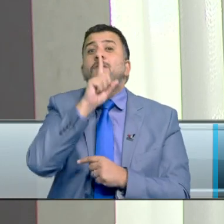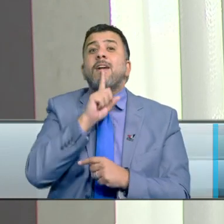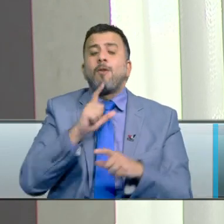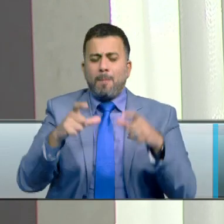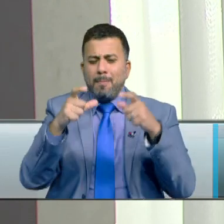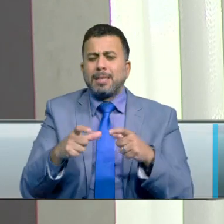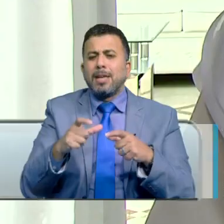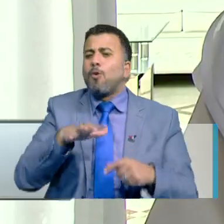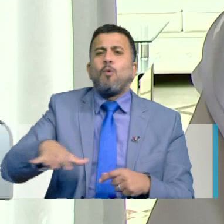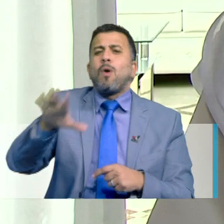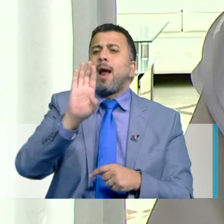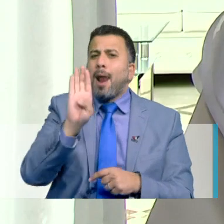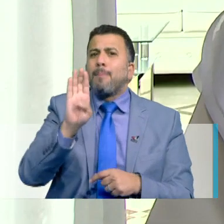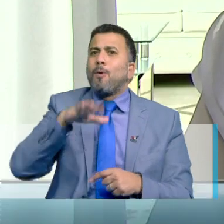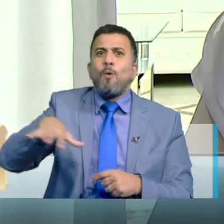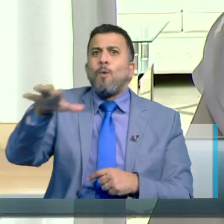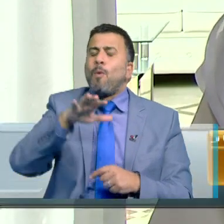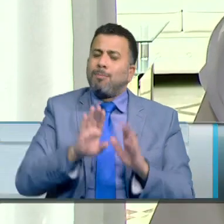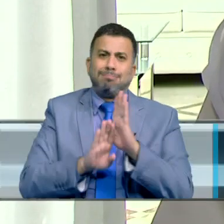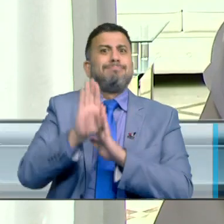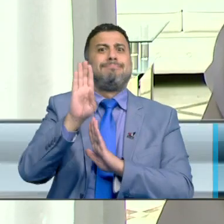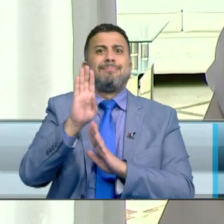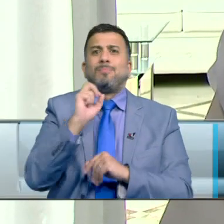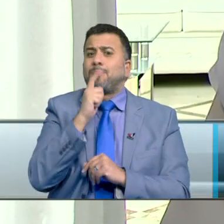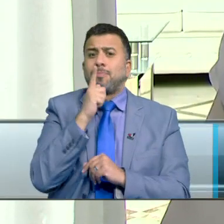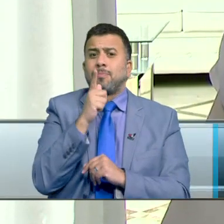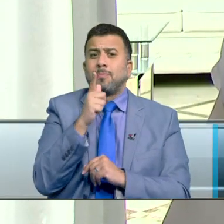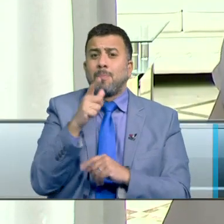المنطقة الشرقية بشكل عام. هذه المدينة